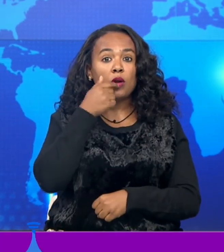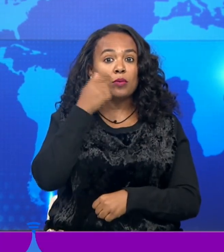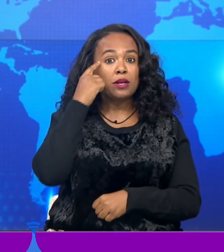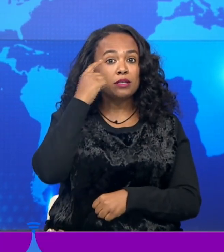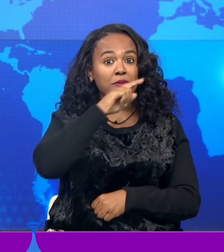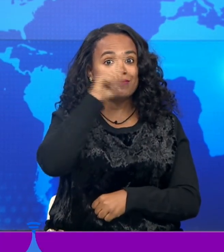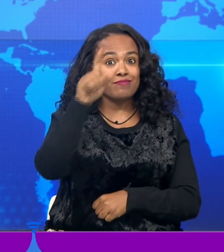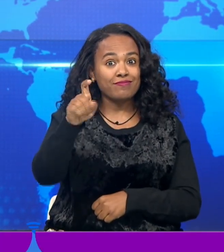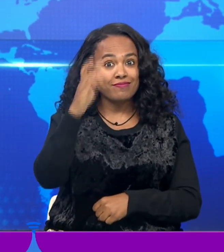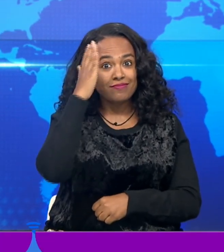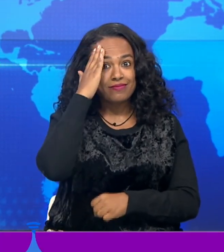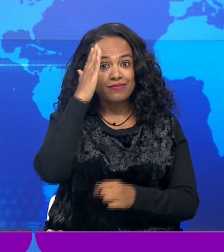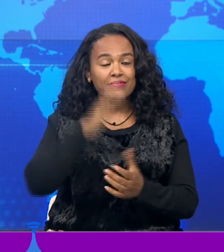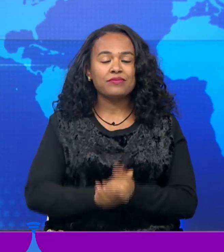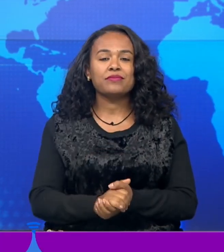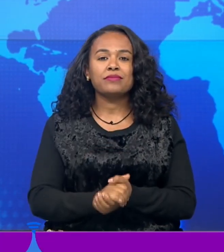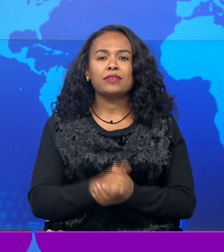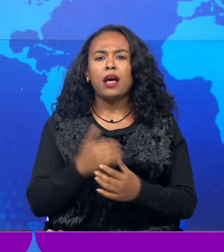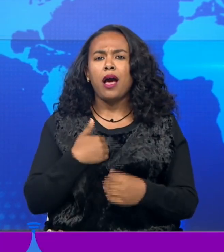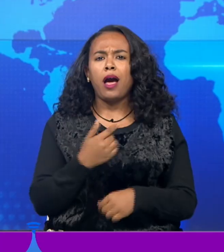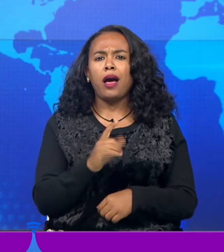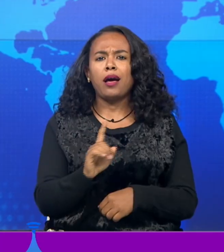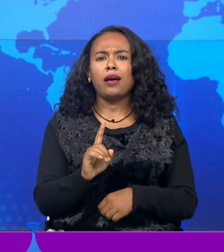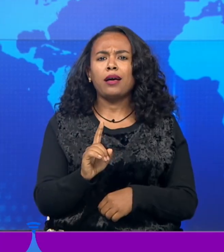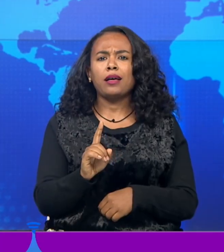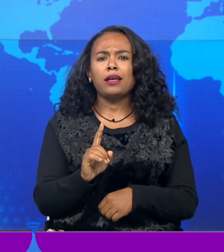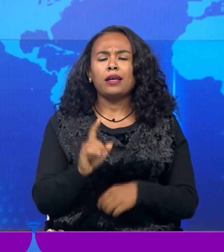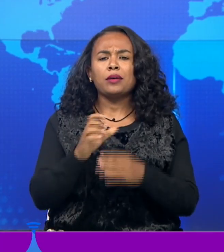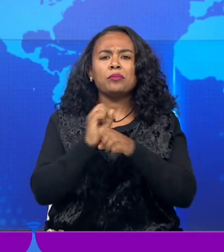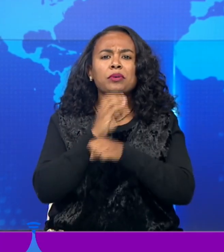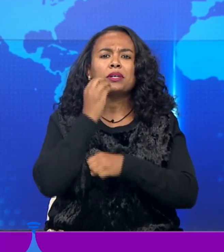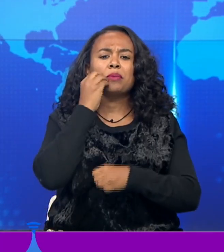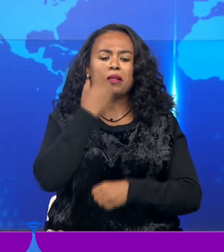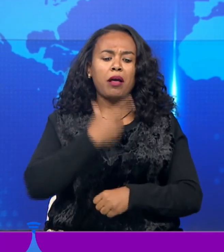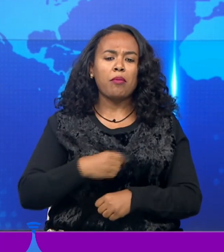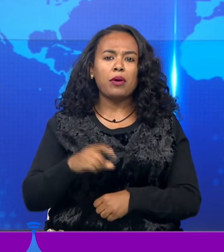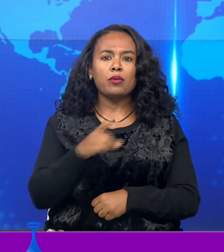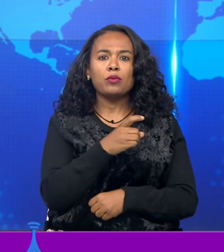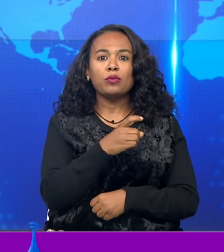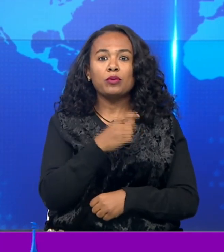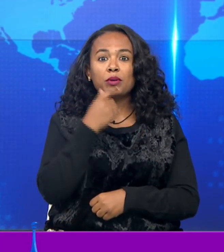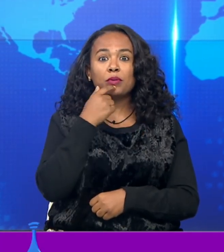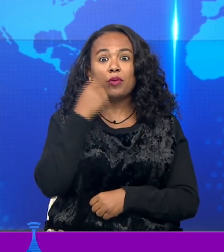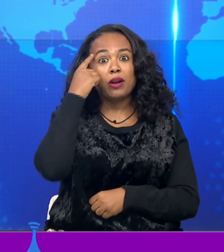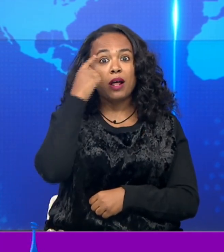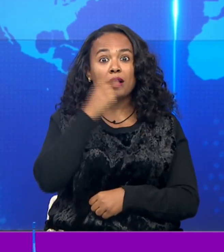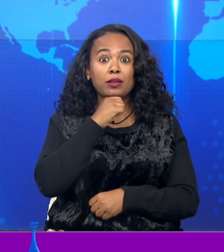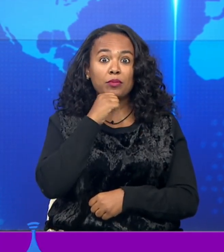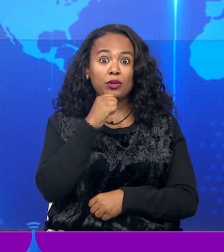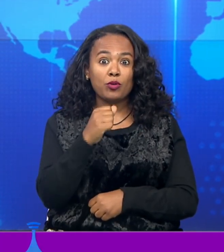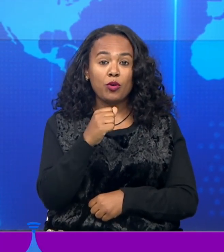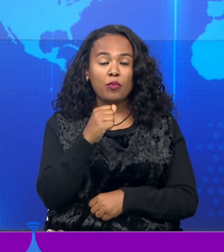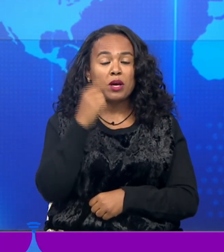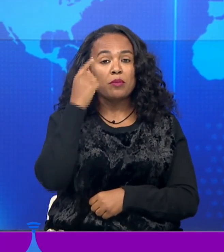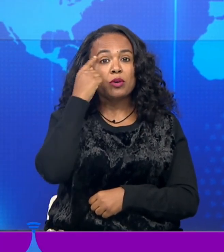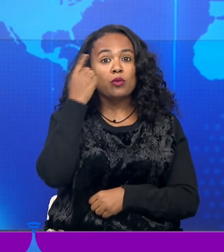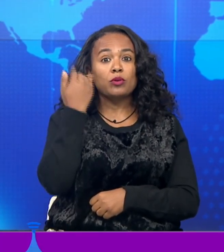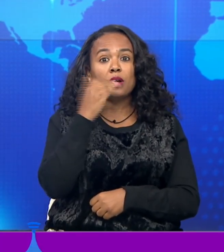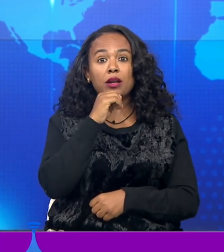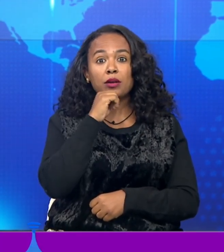ታውቃለህ? አይ የምክር ቤት አባል ሆናለሁ ብዬ አልተመኘውም፣ ምኞቴም